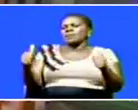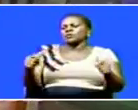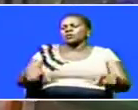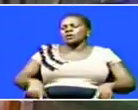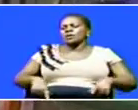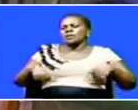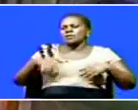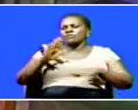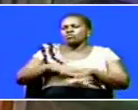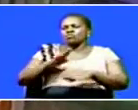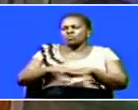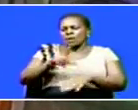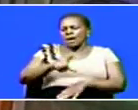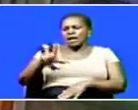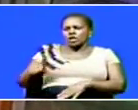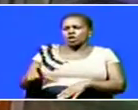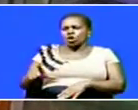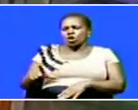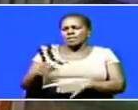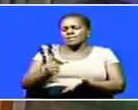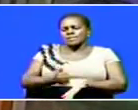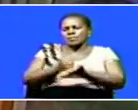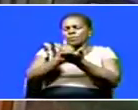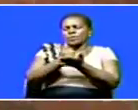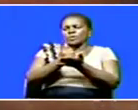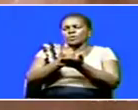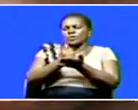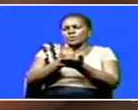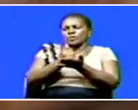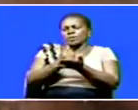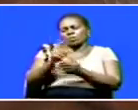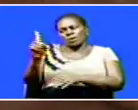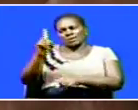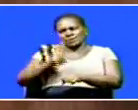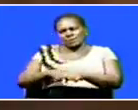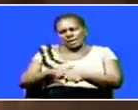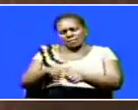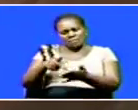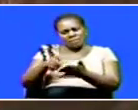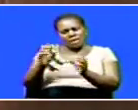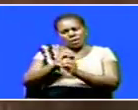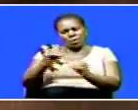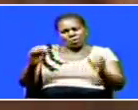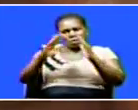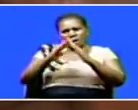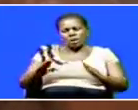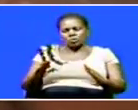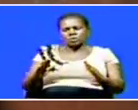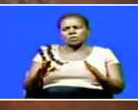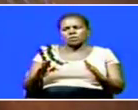on the goodwill of her landlord and her neighbors. Wakati mwingine analemewa hata wenye kukodesha